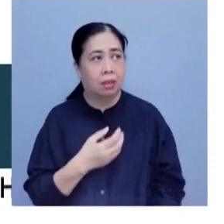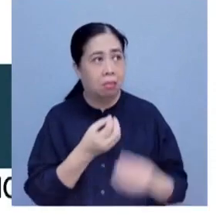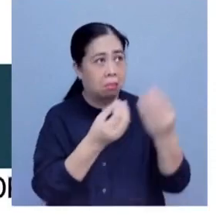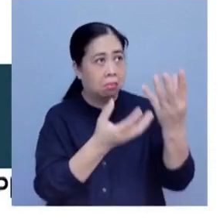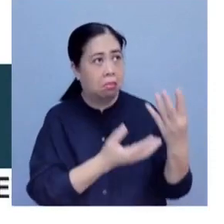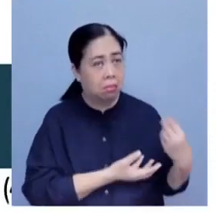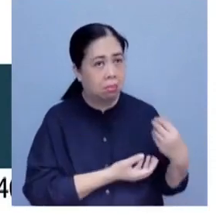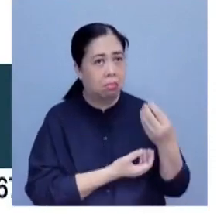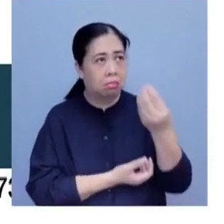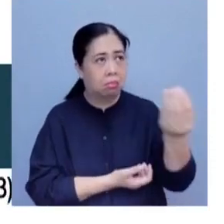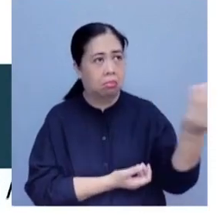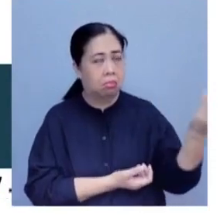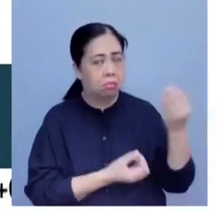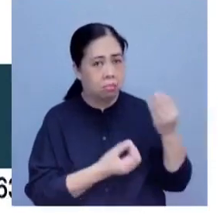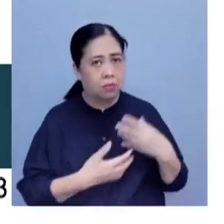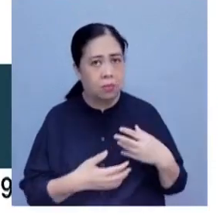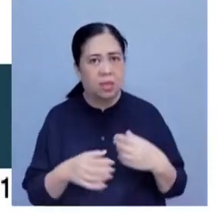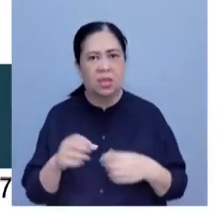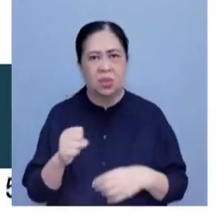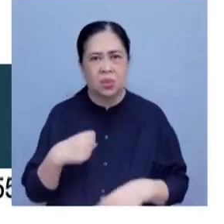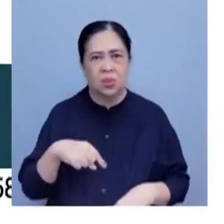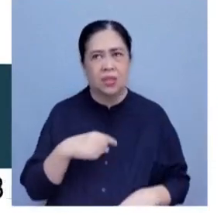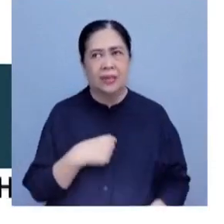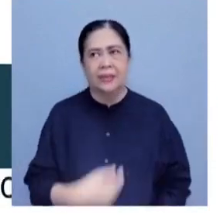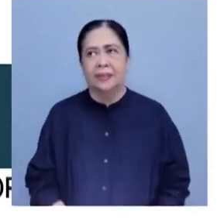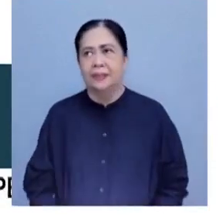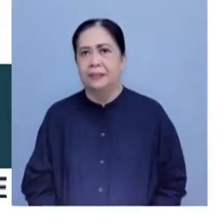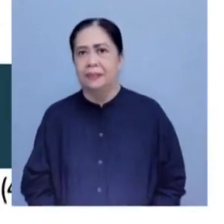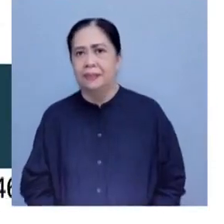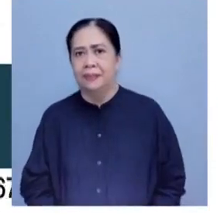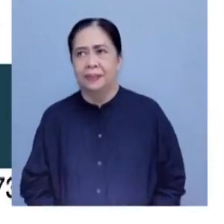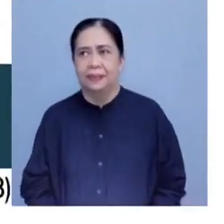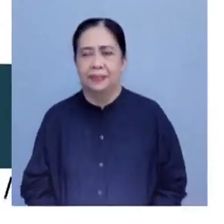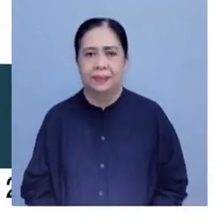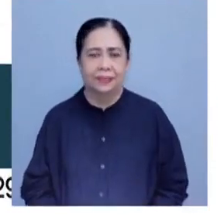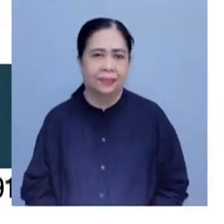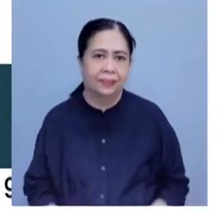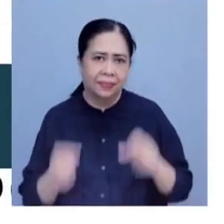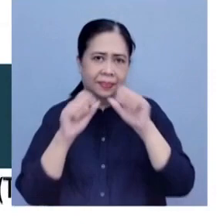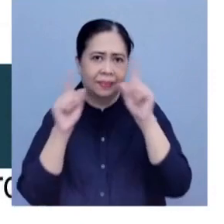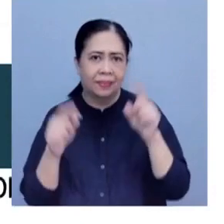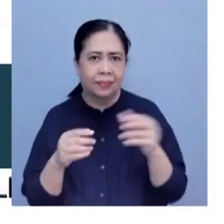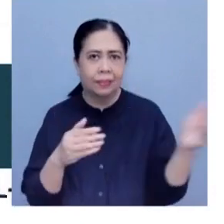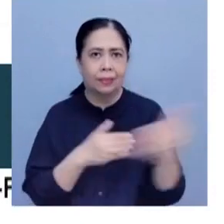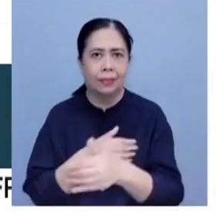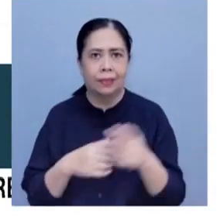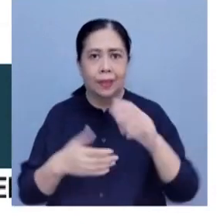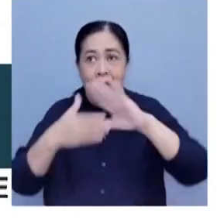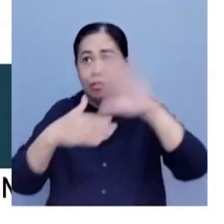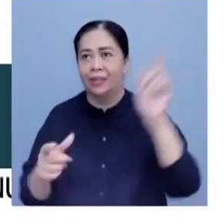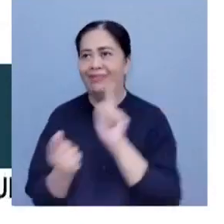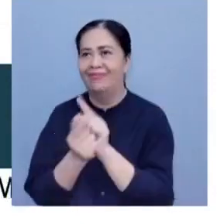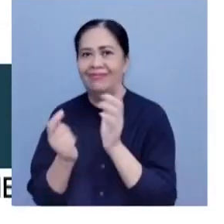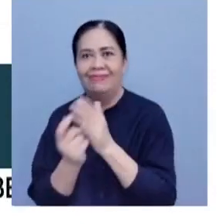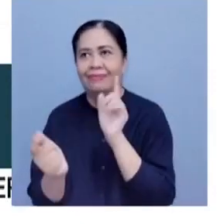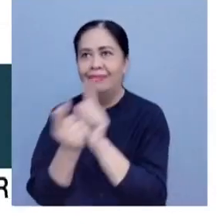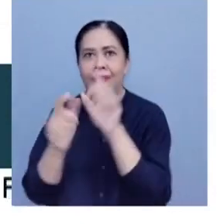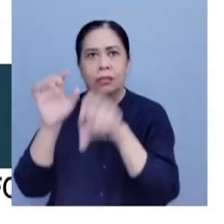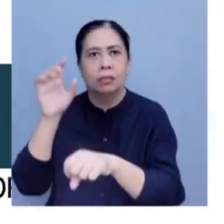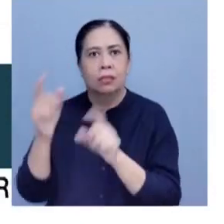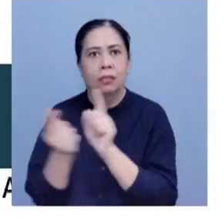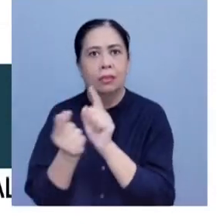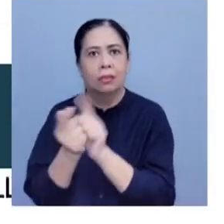idea from them. Kaya tayo'y nagtataka, no? Nauuna pa yung mga vloggers na makita si